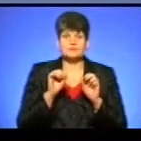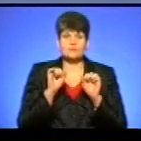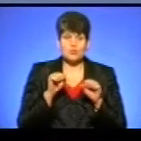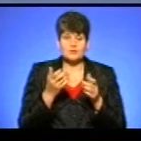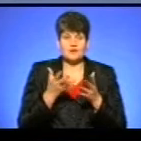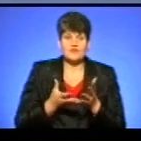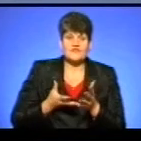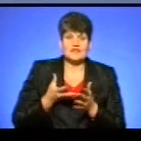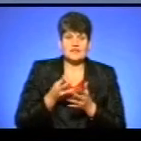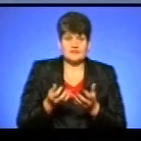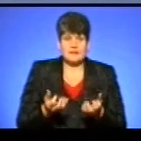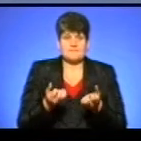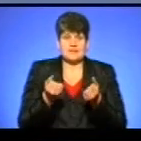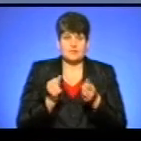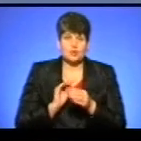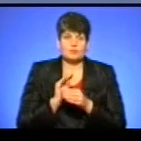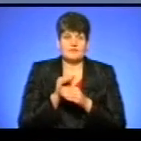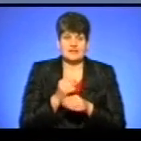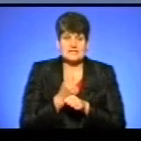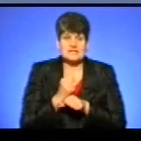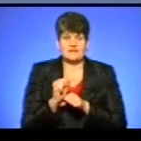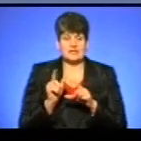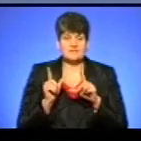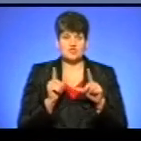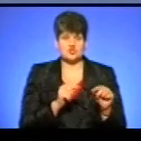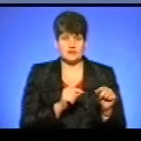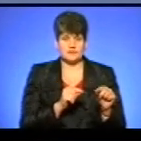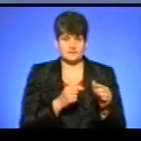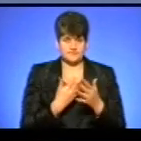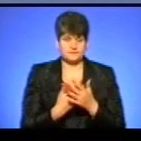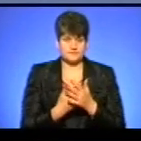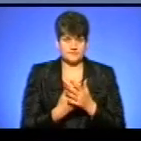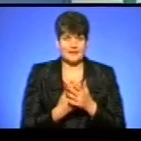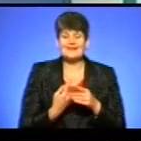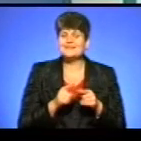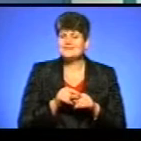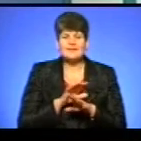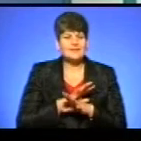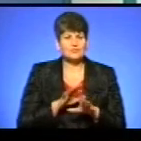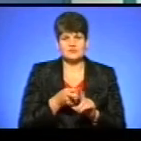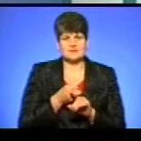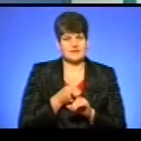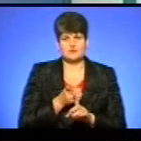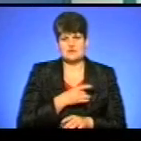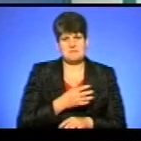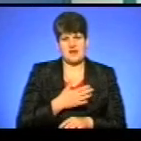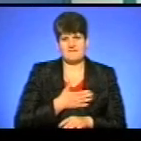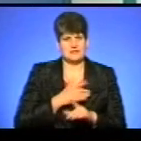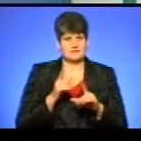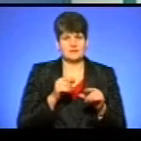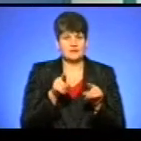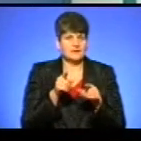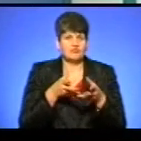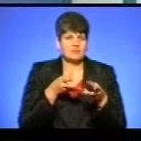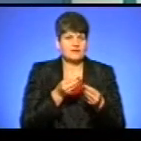чином фінансувати, отримувати, дотувати або навіть заставляти виїжджати, то це не буде стосуватися приватних перевізників, тому що на них такого впливу